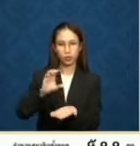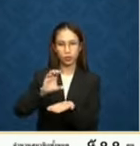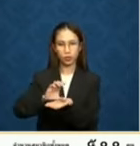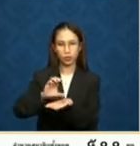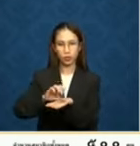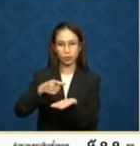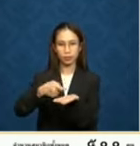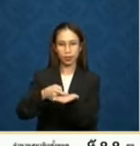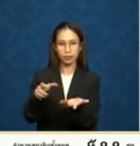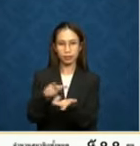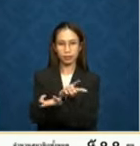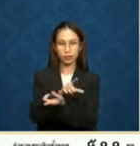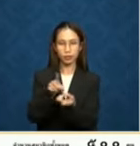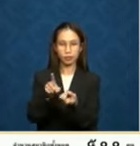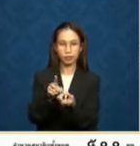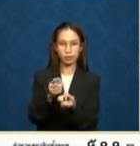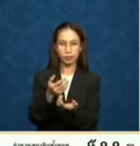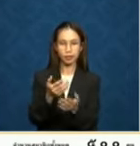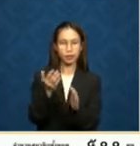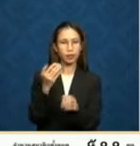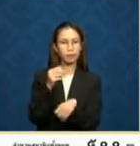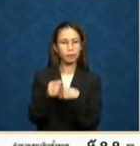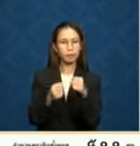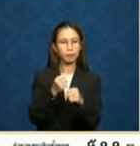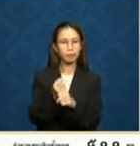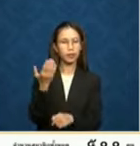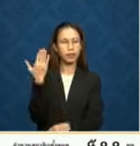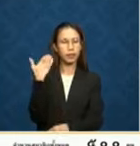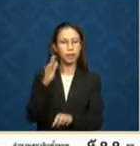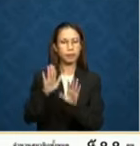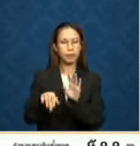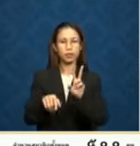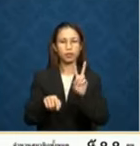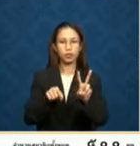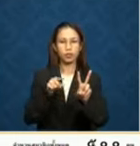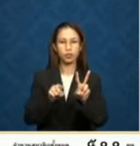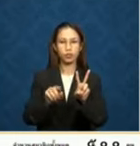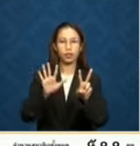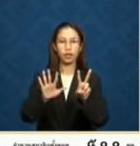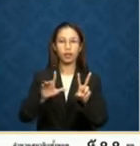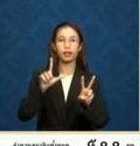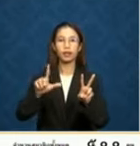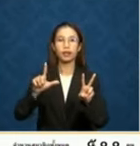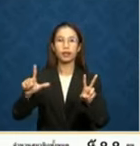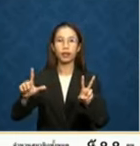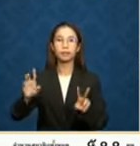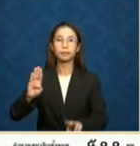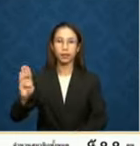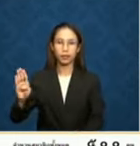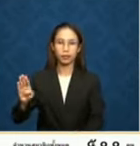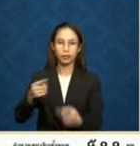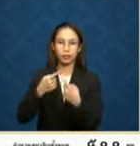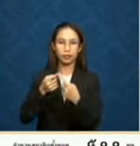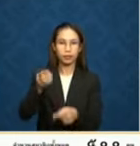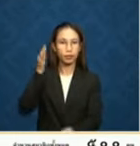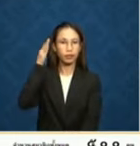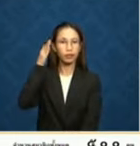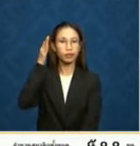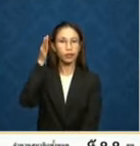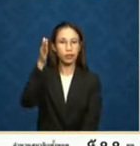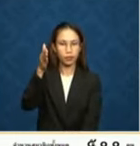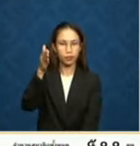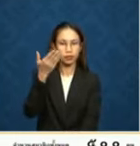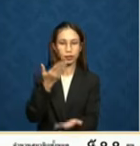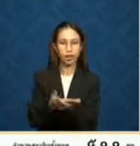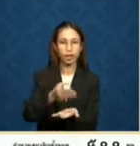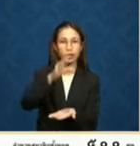ประกนสัคมสะสมเมอส้นปที่แล้วประมาณ 2.5 ลานล้านบาทแต่ในอนาคตเราจะมี